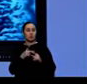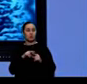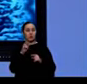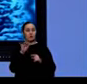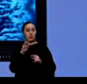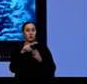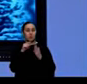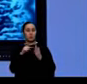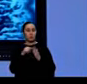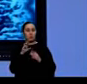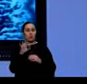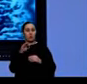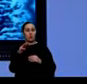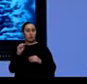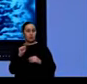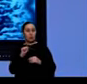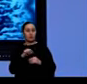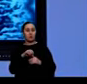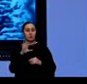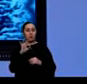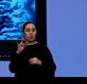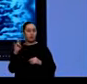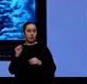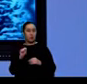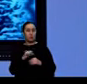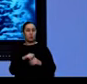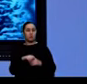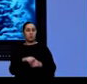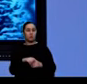Демак, ким сўроғига? Ота, она,